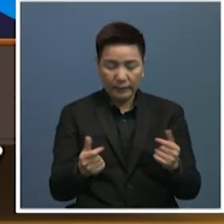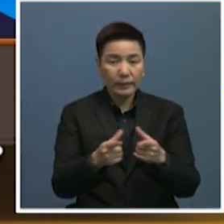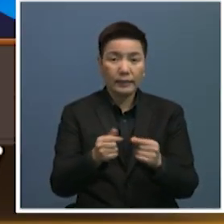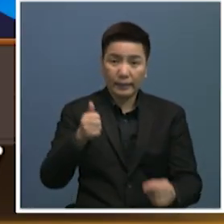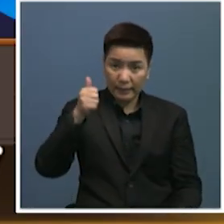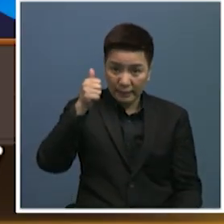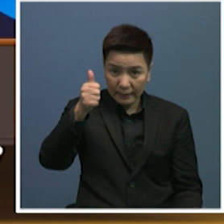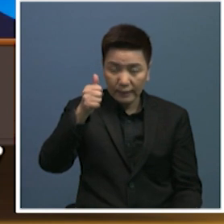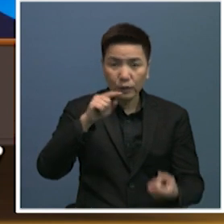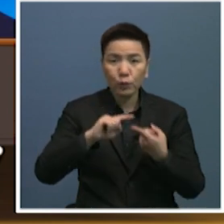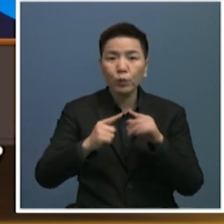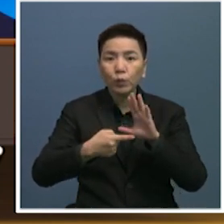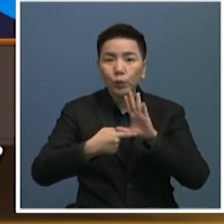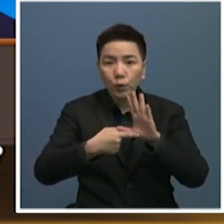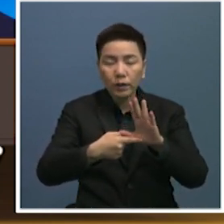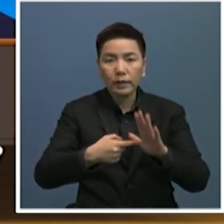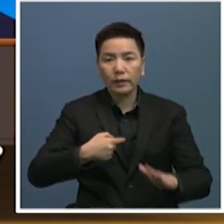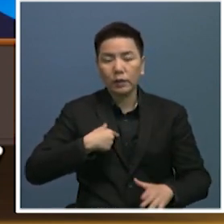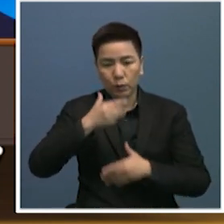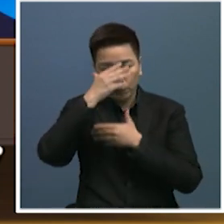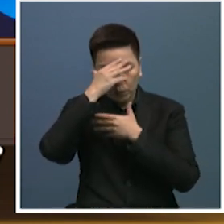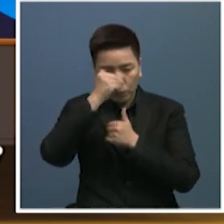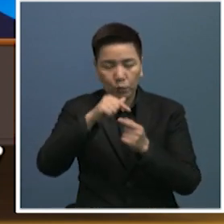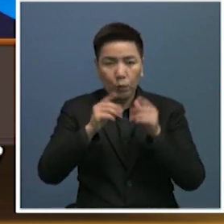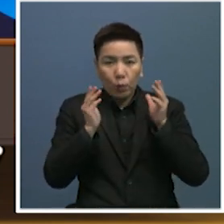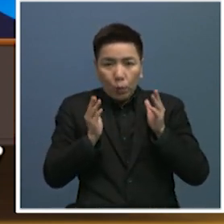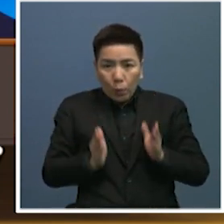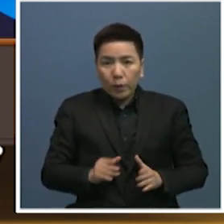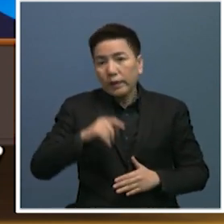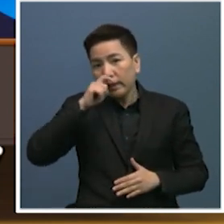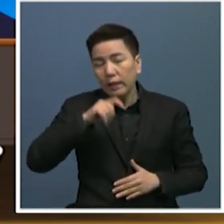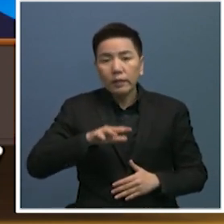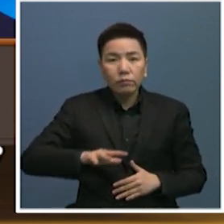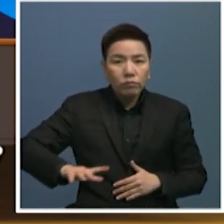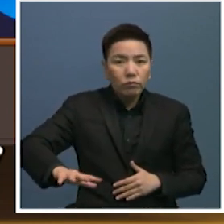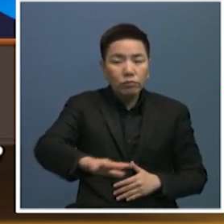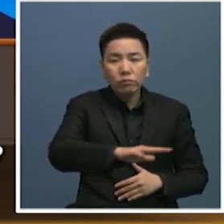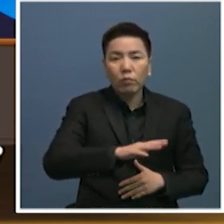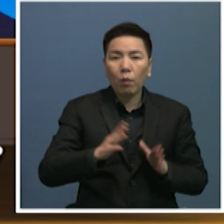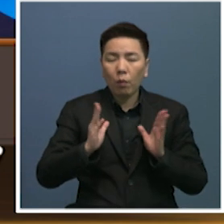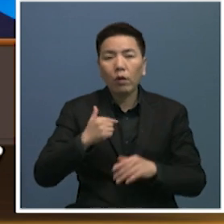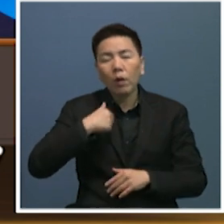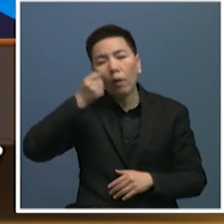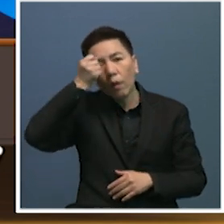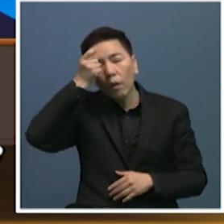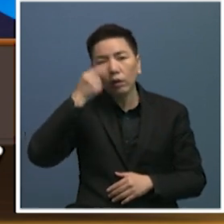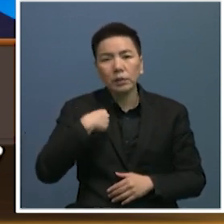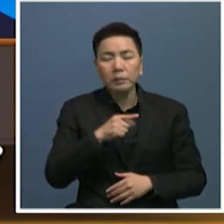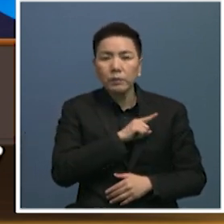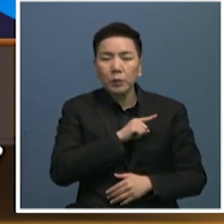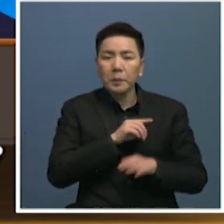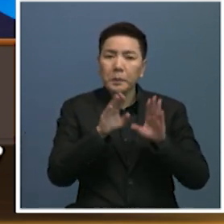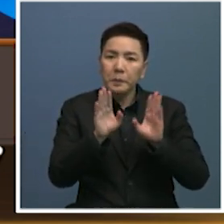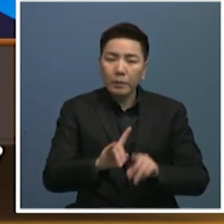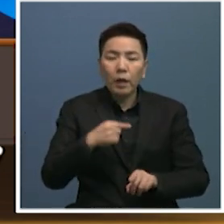งานที่ทำเป็นแบบอย่างว่าเราใส่ใจกับคนของเรานะครับแล้วก็พี่น้องประชาชนน้องๆเองเนี่ยก็เข้าใจในบทบาทตรงนี้